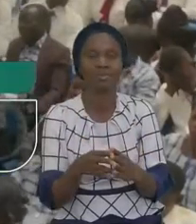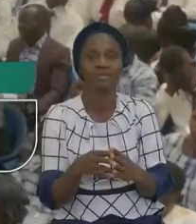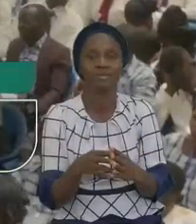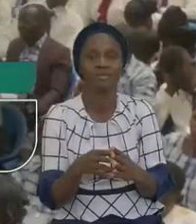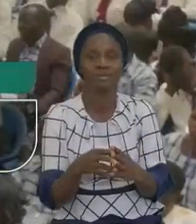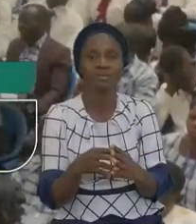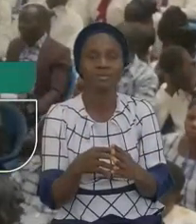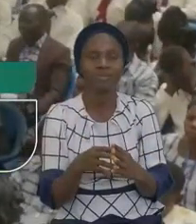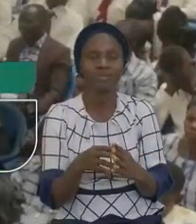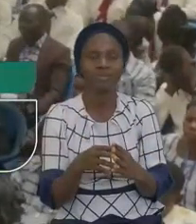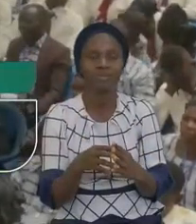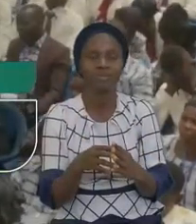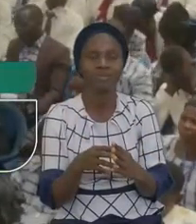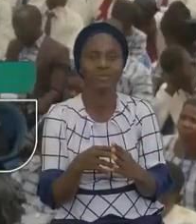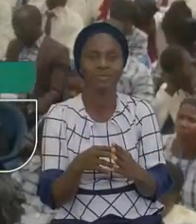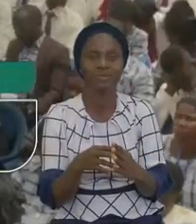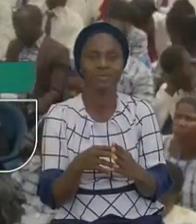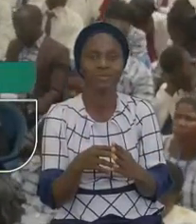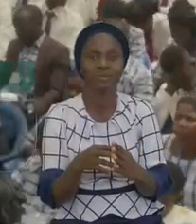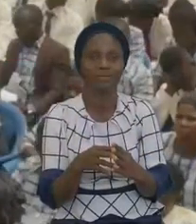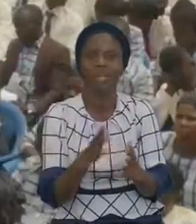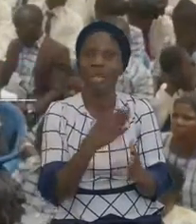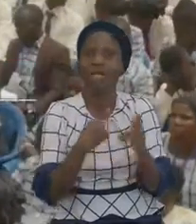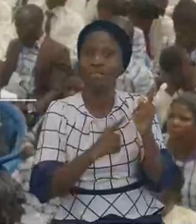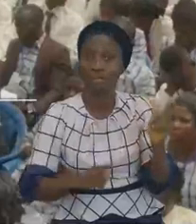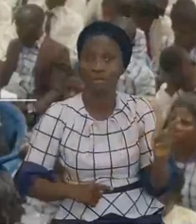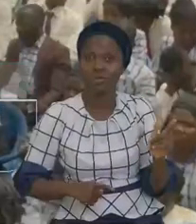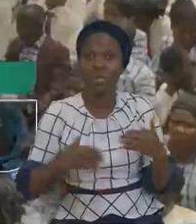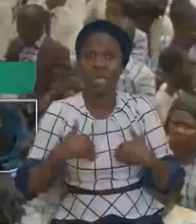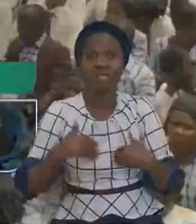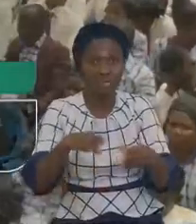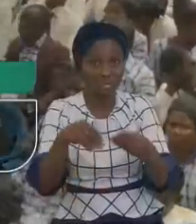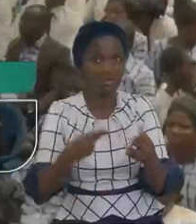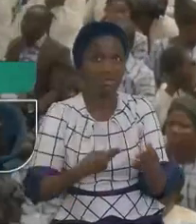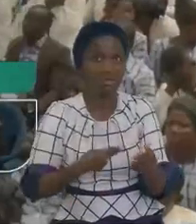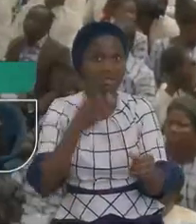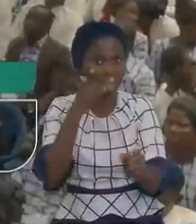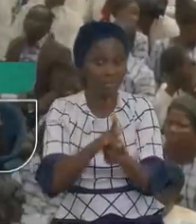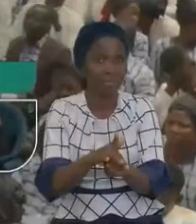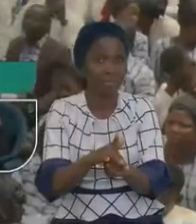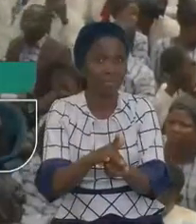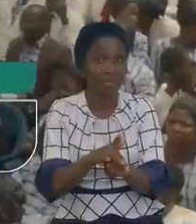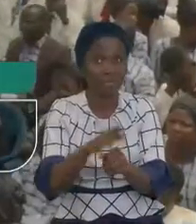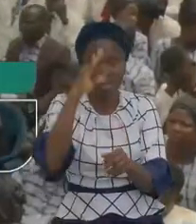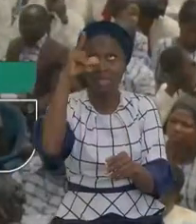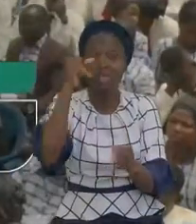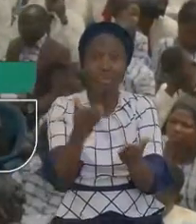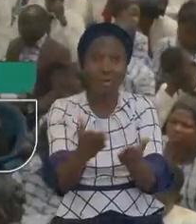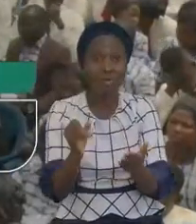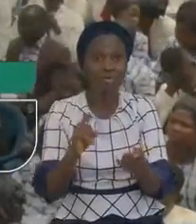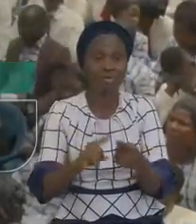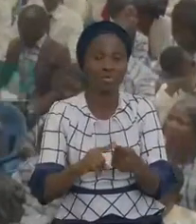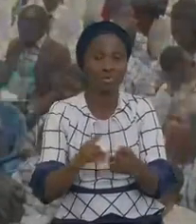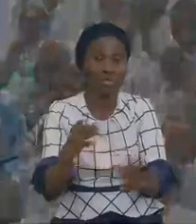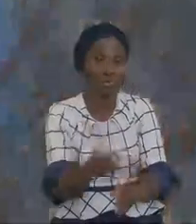Et le Seigneur nous a fait la promesse. Il veut nous conduire plus haut. Venez